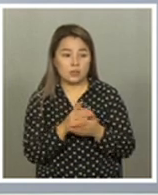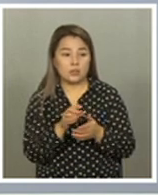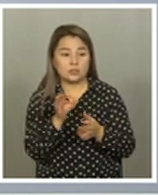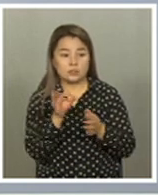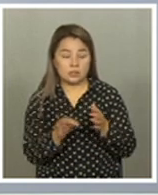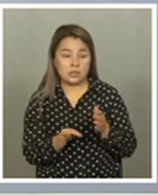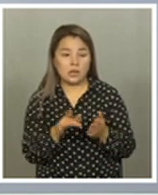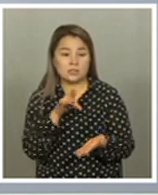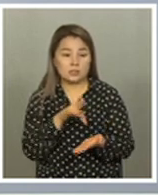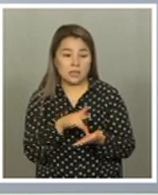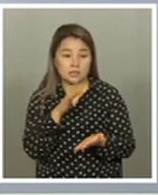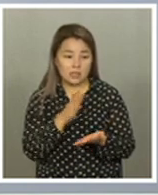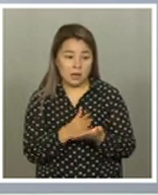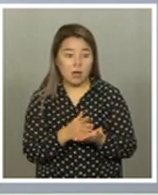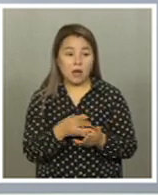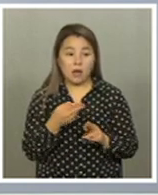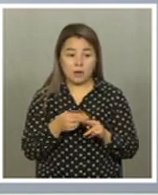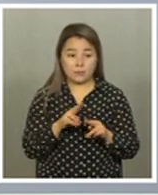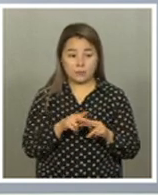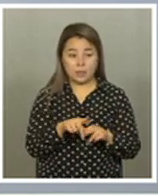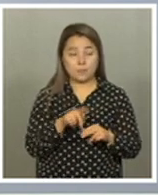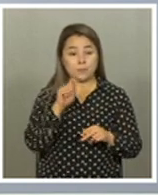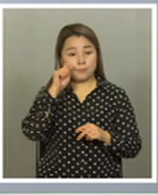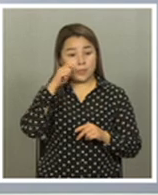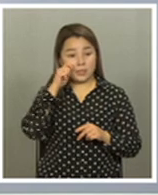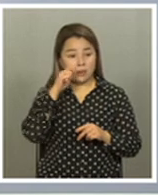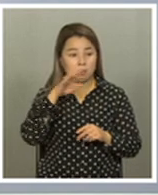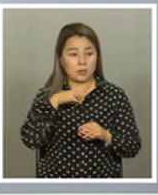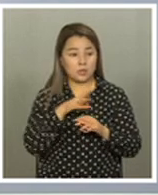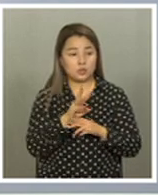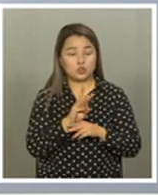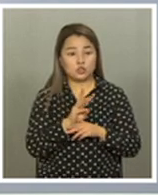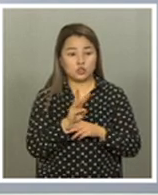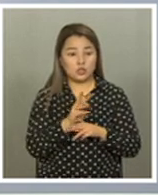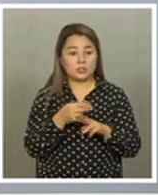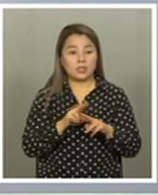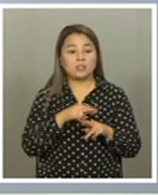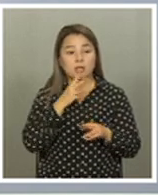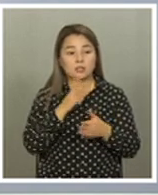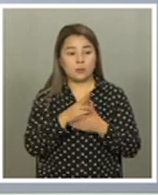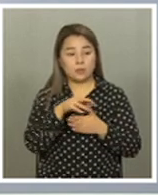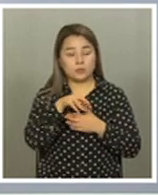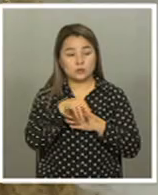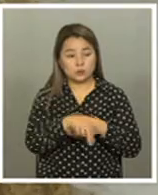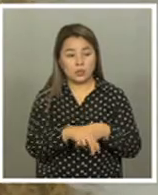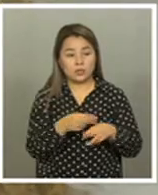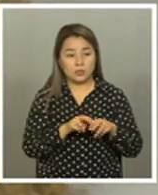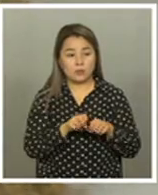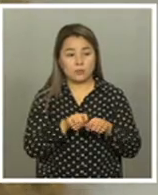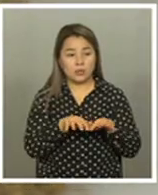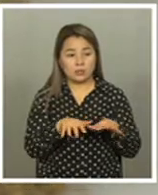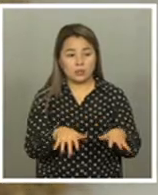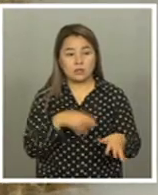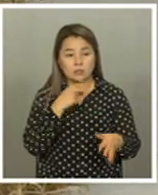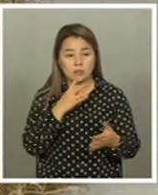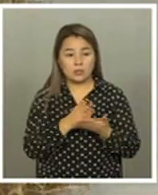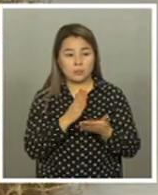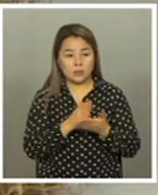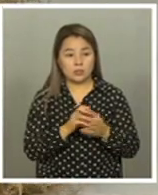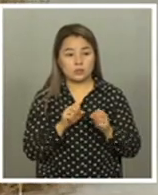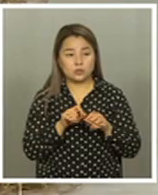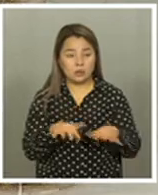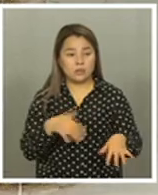Ал мұндағы пияздың басында өздеріңіз білетіндей шашақ тамырлар орналасқан. Шашақ